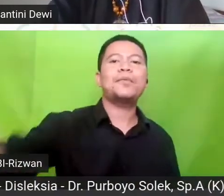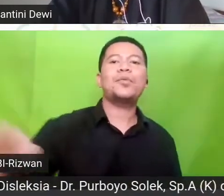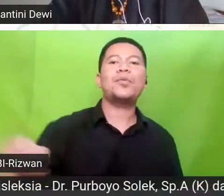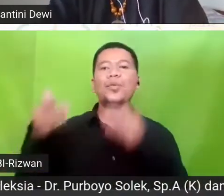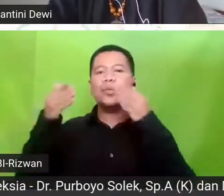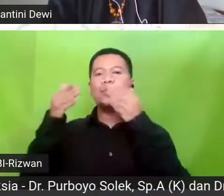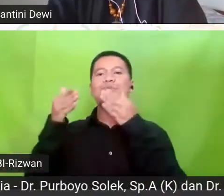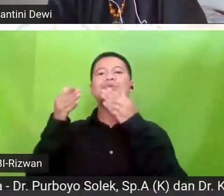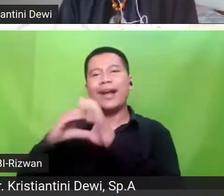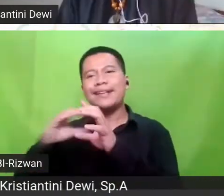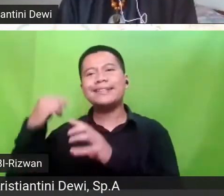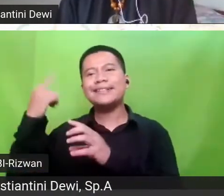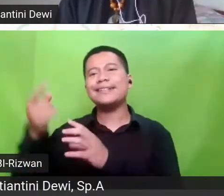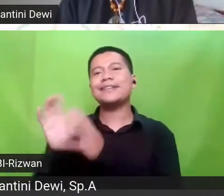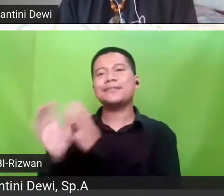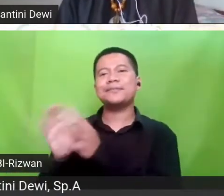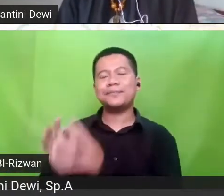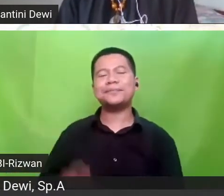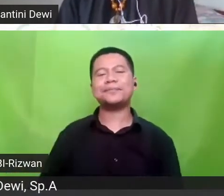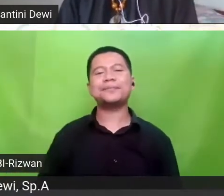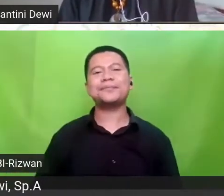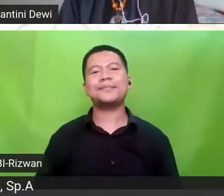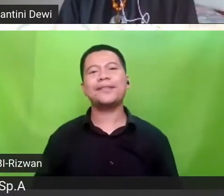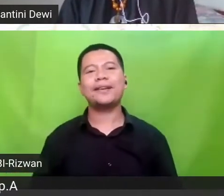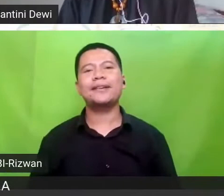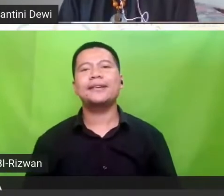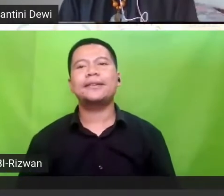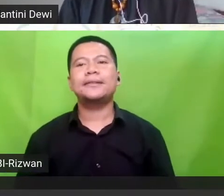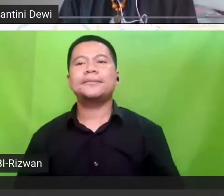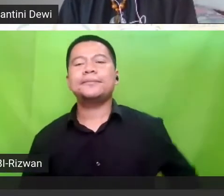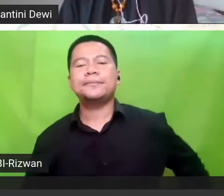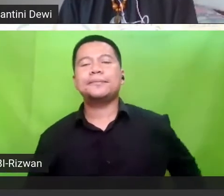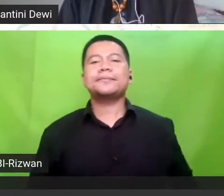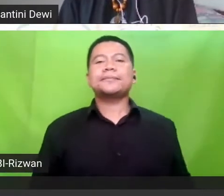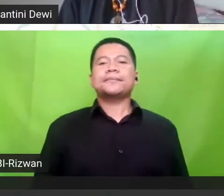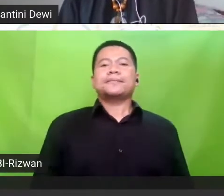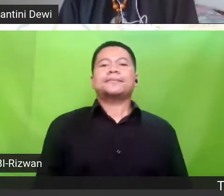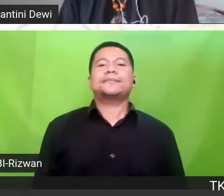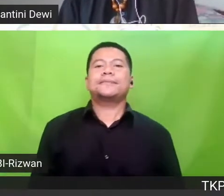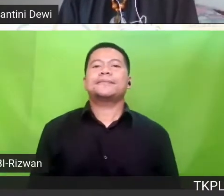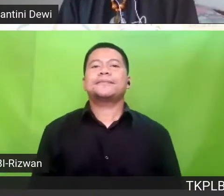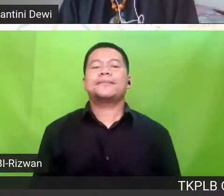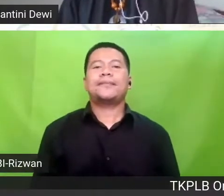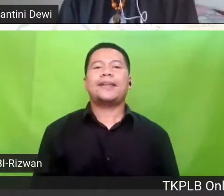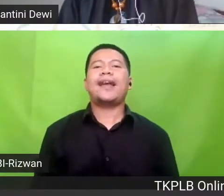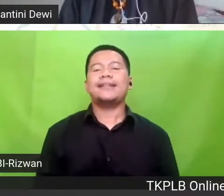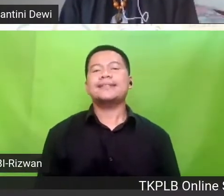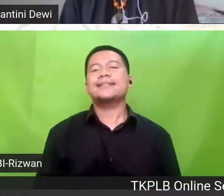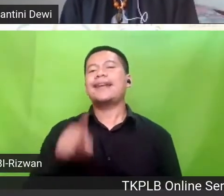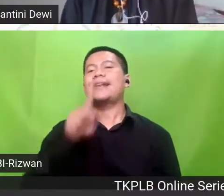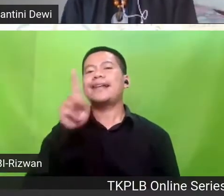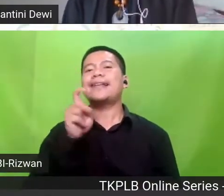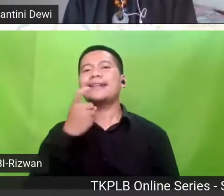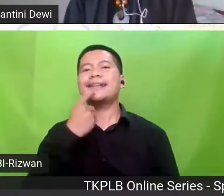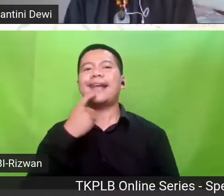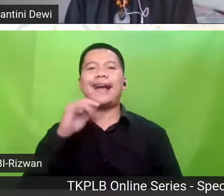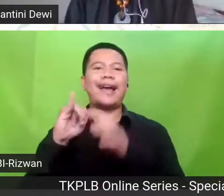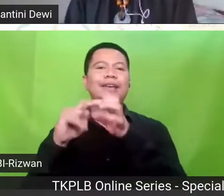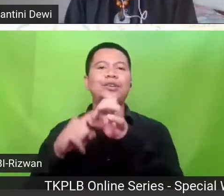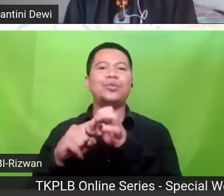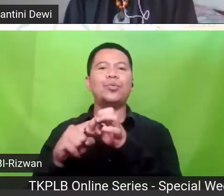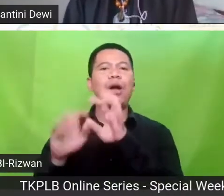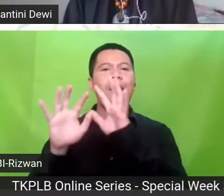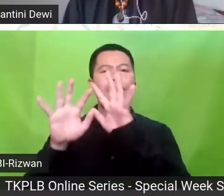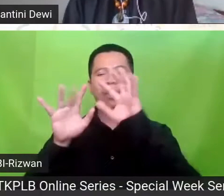ya. Oke, baik Dok. Ini pertanyaan kembali ke pertanyaan masalah IQ nih. Ada Ya. banyak sekali yang bertanya mengenai IQ